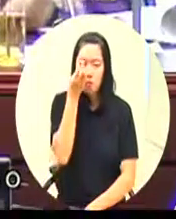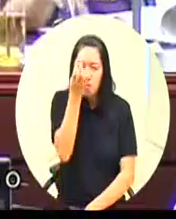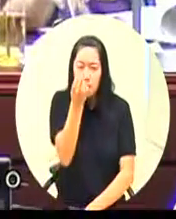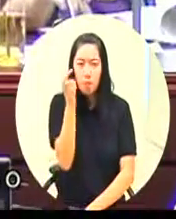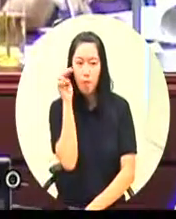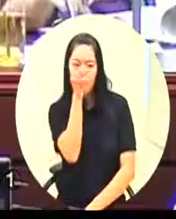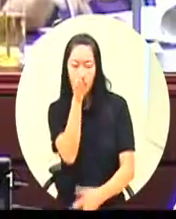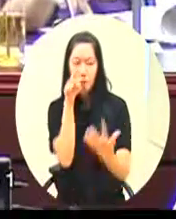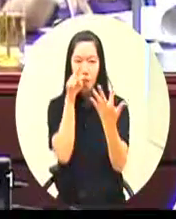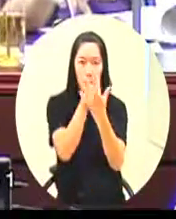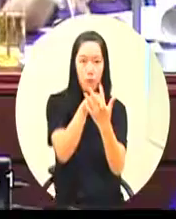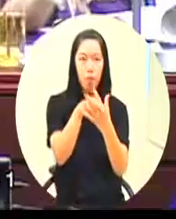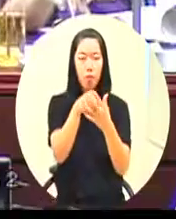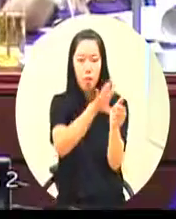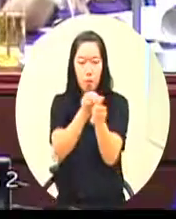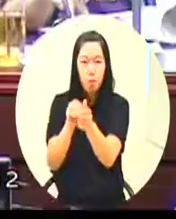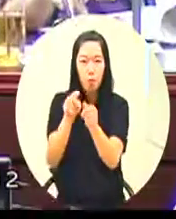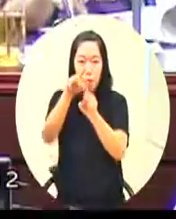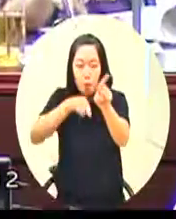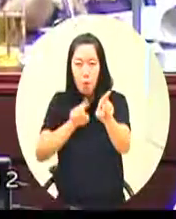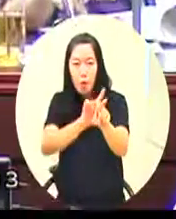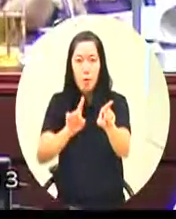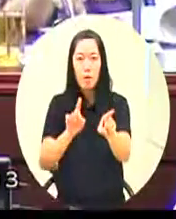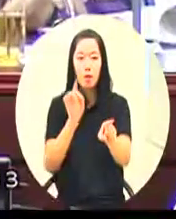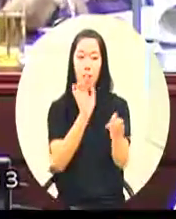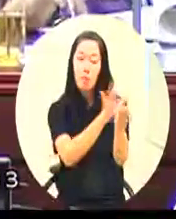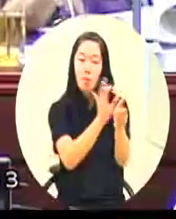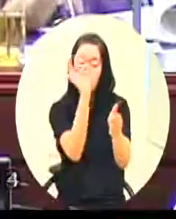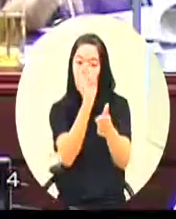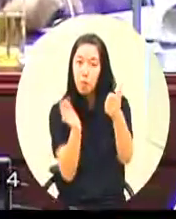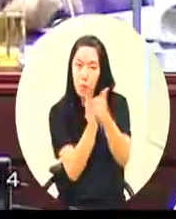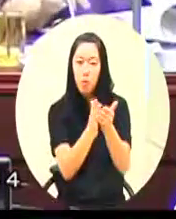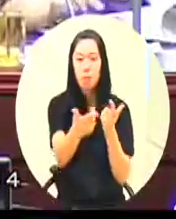到他学习的差异，然后找到适当的资源来帮